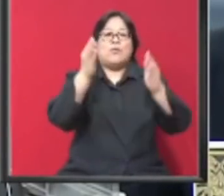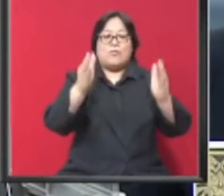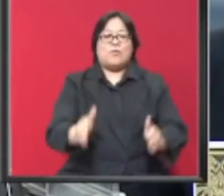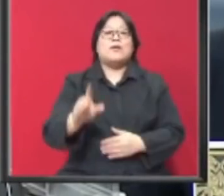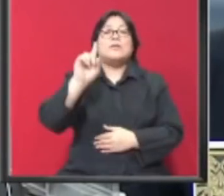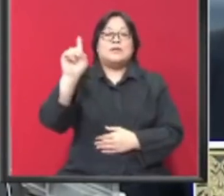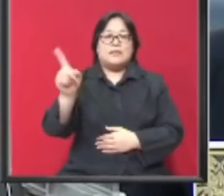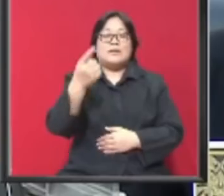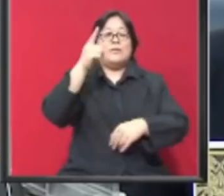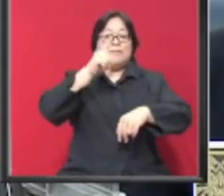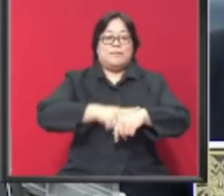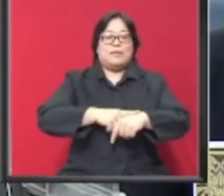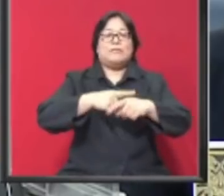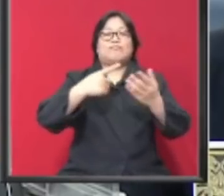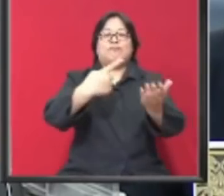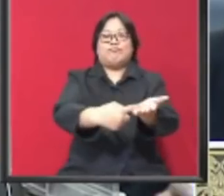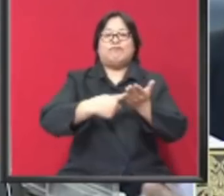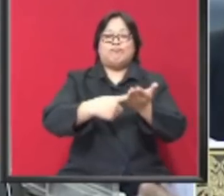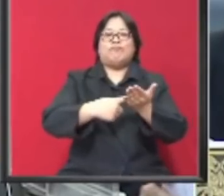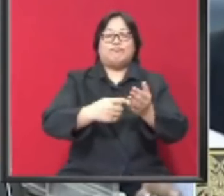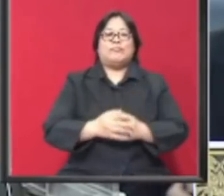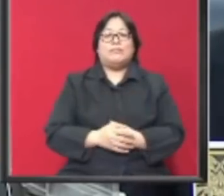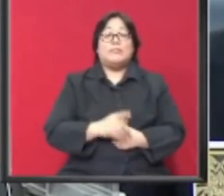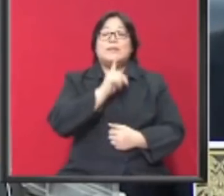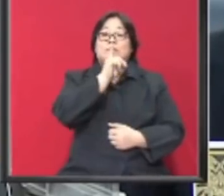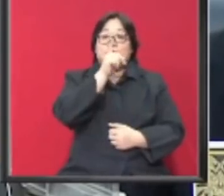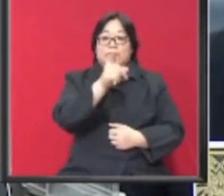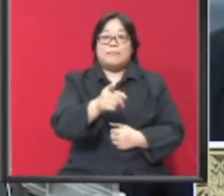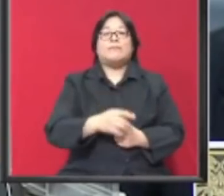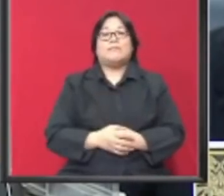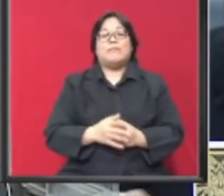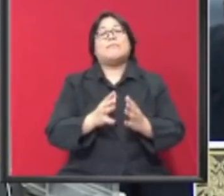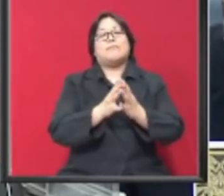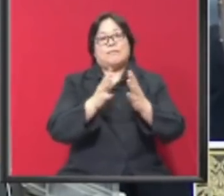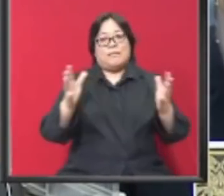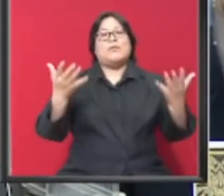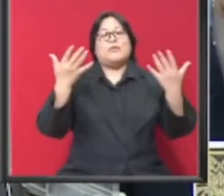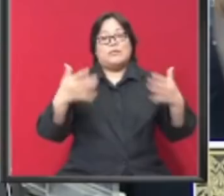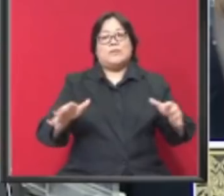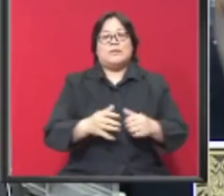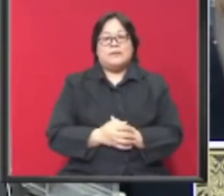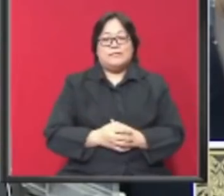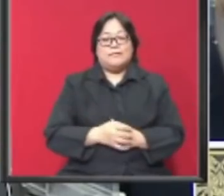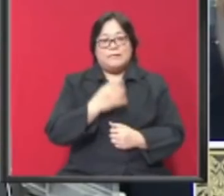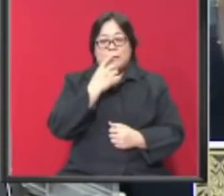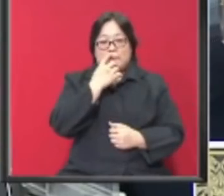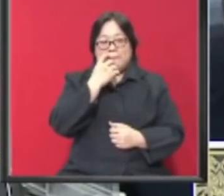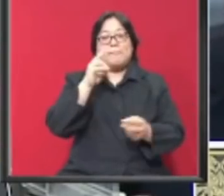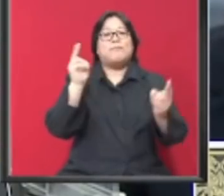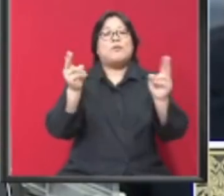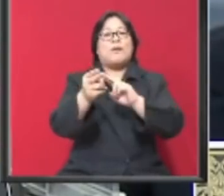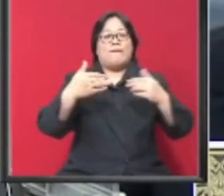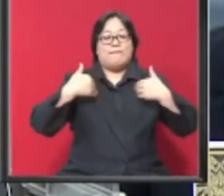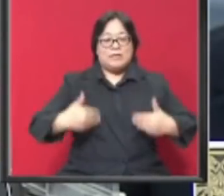orang saja semasa besidang sebenarnya banyak sudah perubahan perubahan